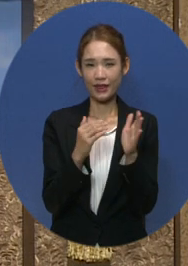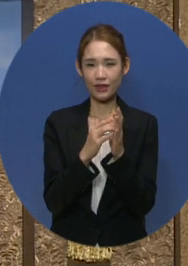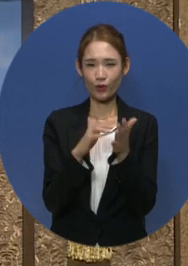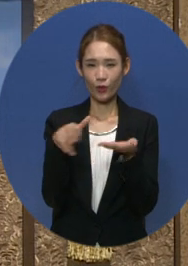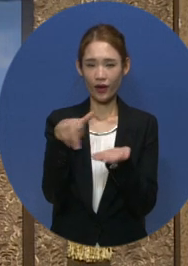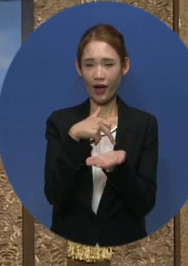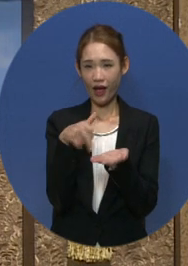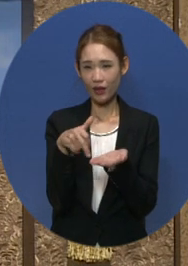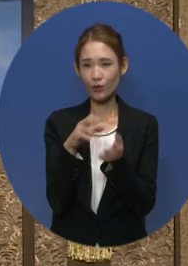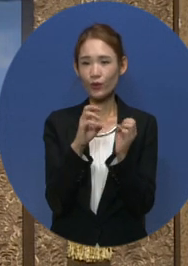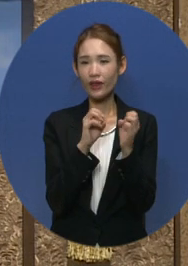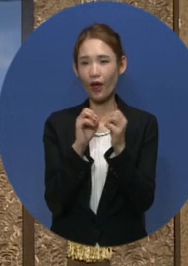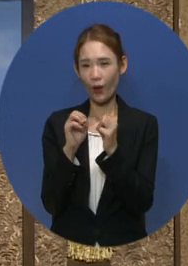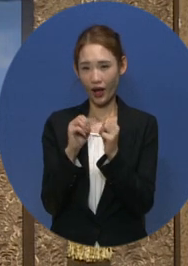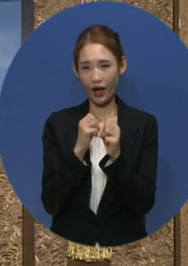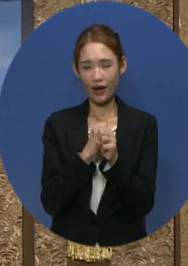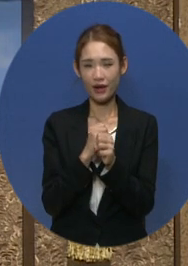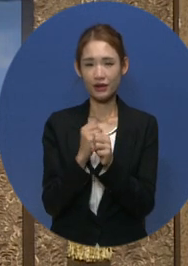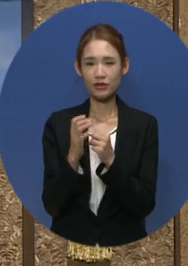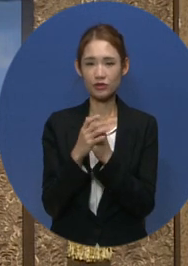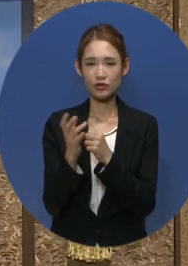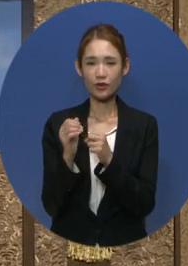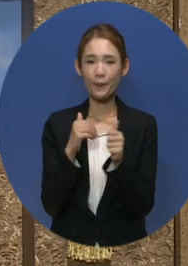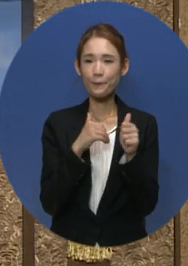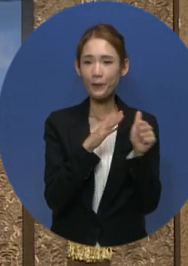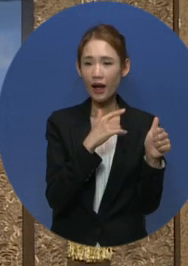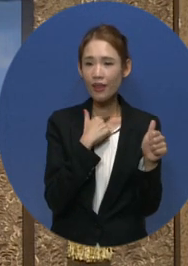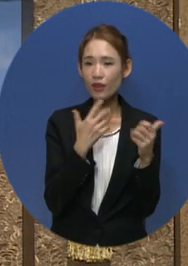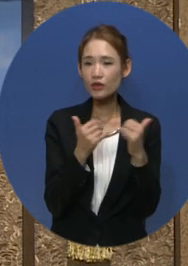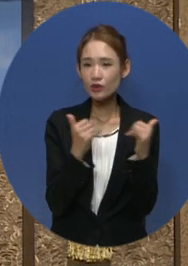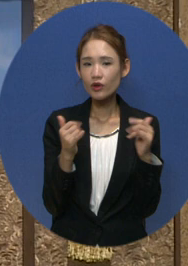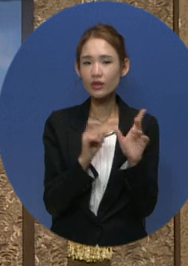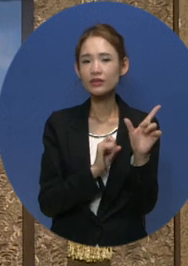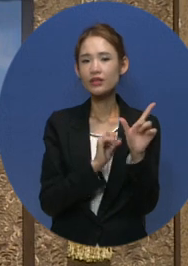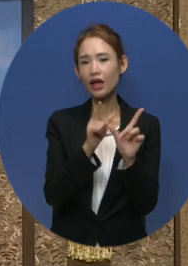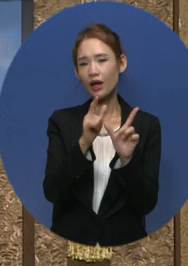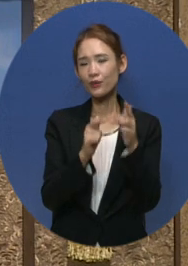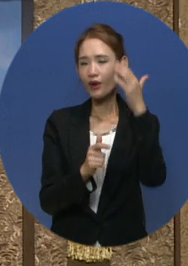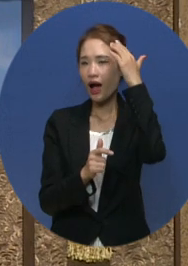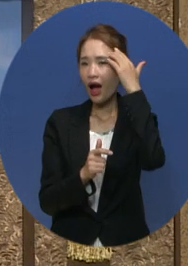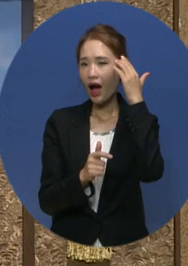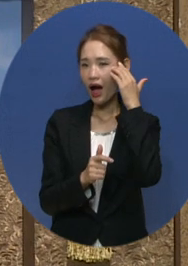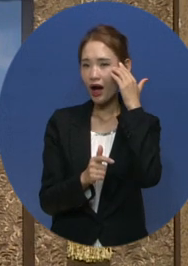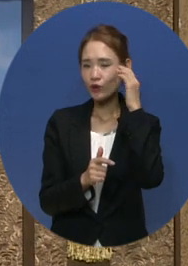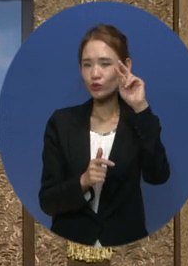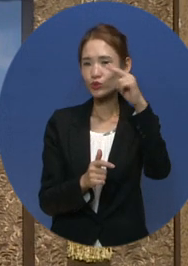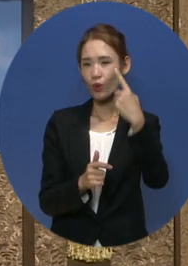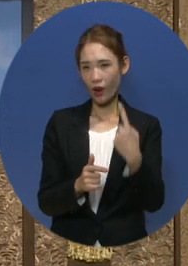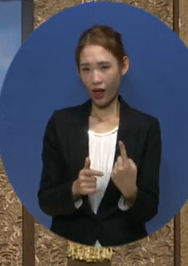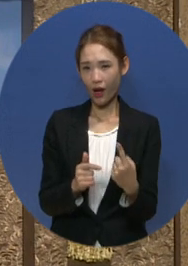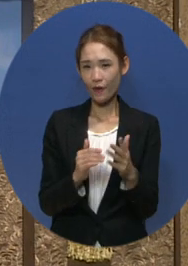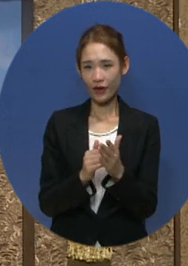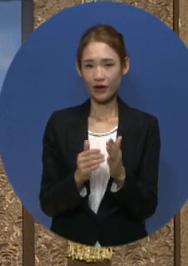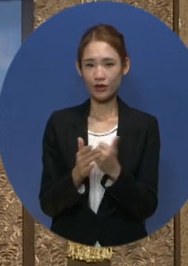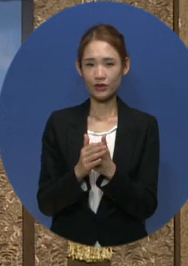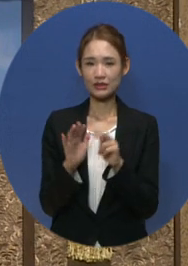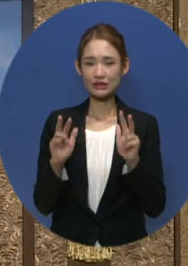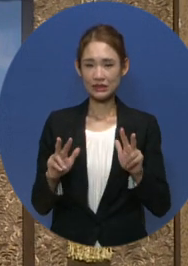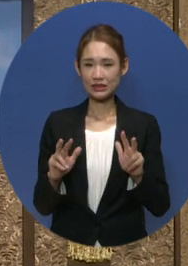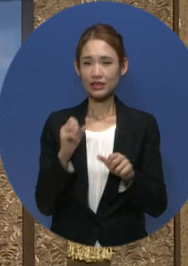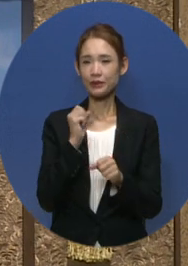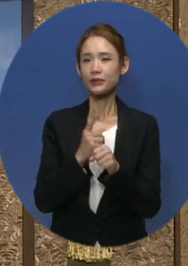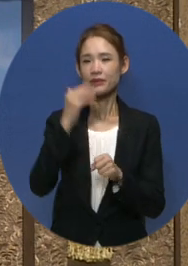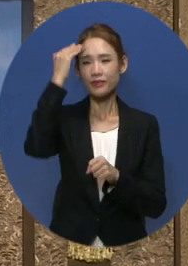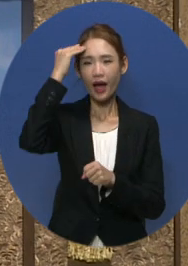카톡으로도 대화를 네. 하고 그다음에 저희가 파견했던 직원들 중에 상당수는 이제 한국으로 소환을 했고요. 지금 예. 한국에 있습니다.